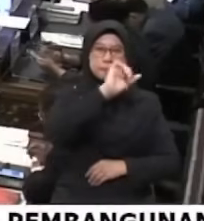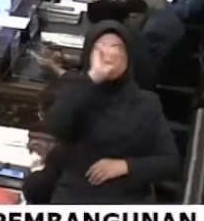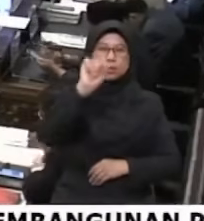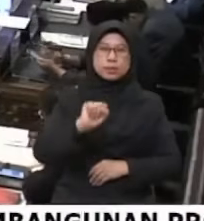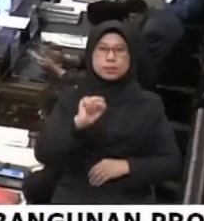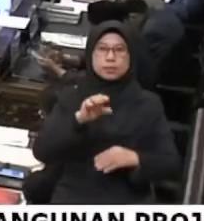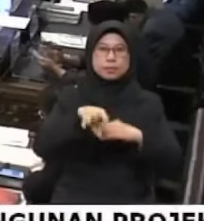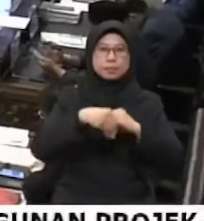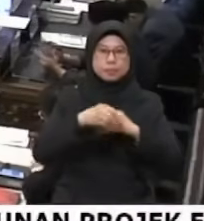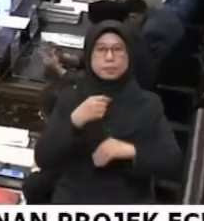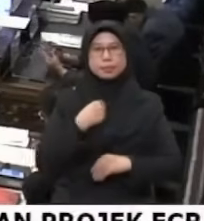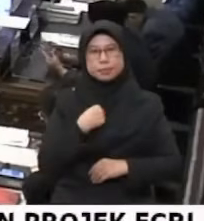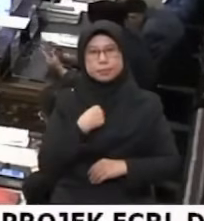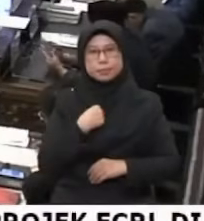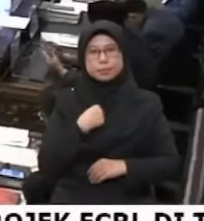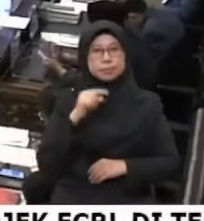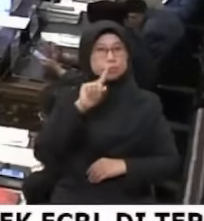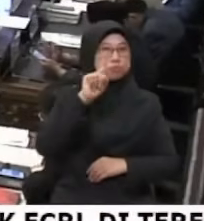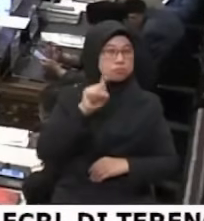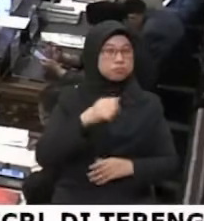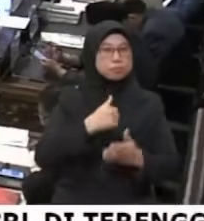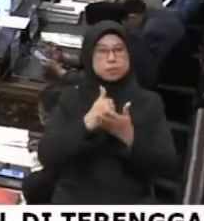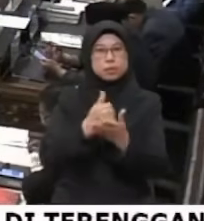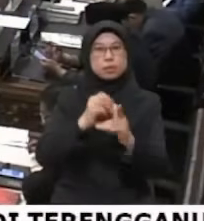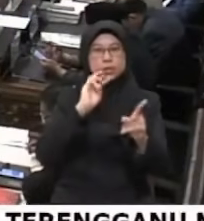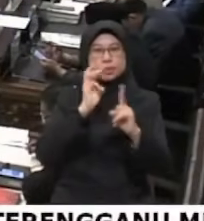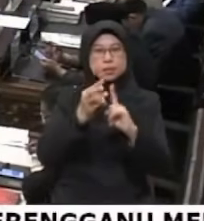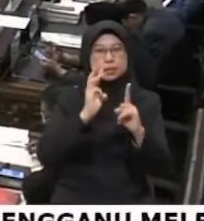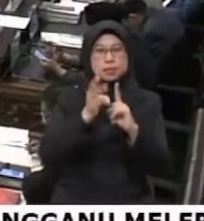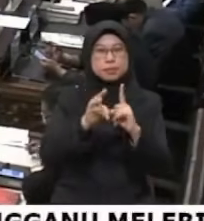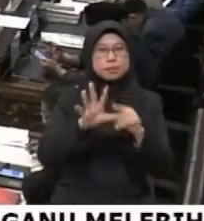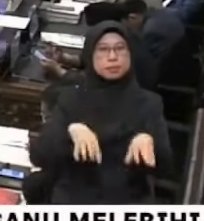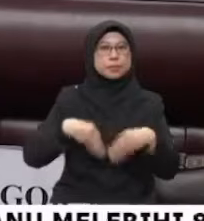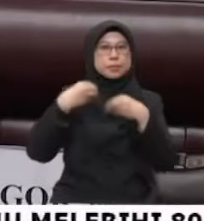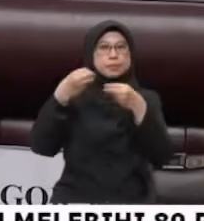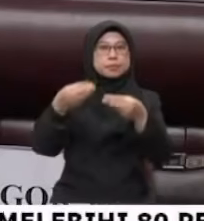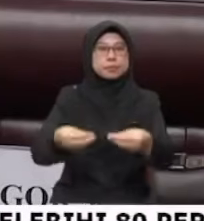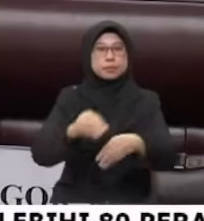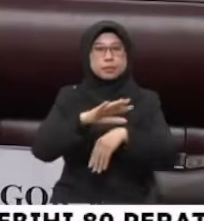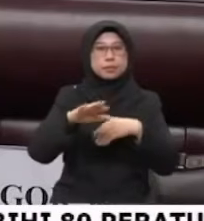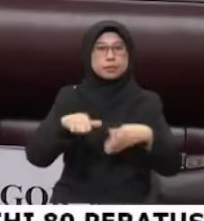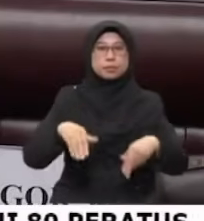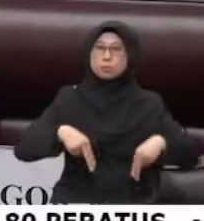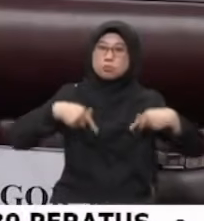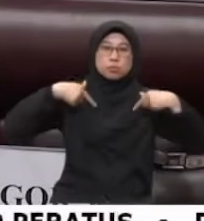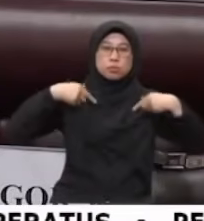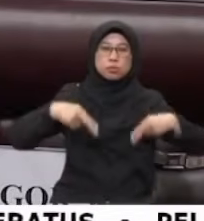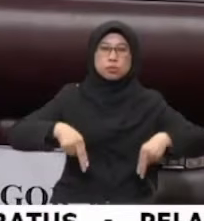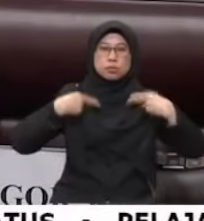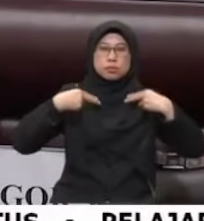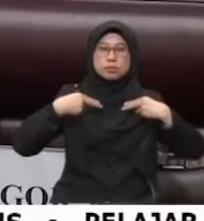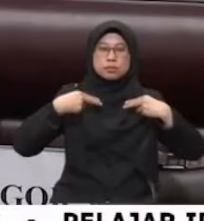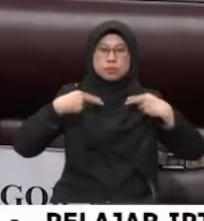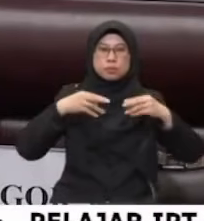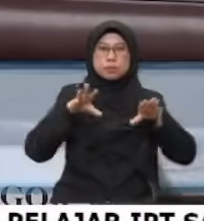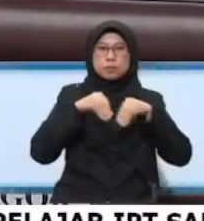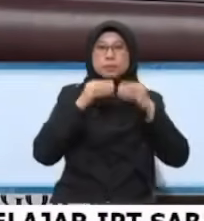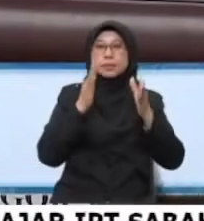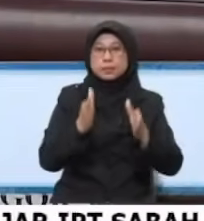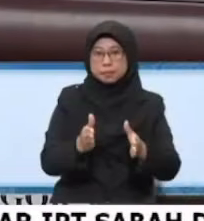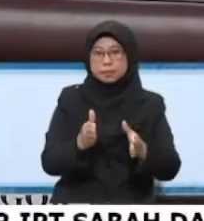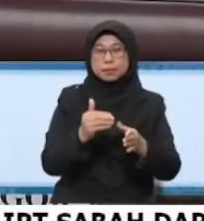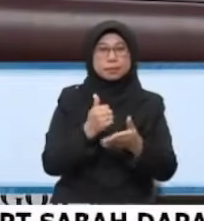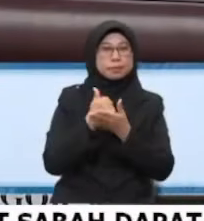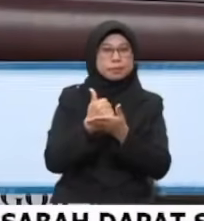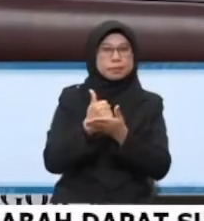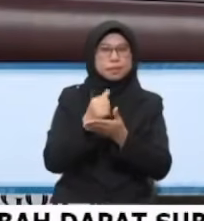tambahan saya adakah bantuan JKM ini diberikan semua hidup kepada penerima bantuan dan